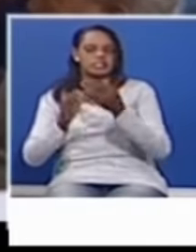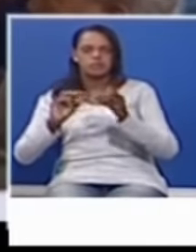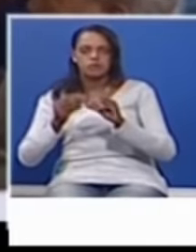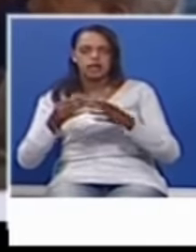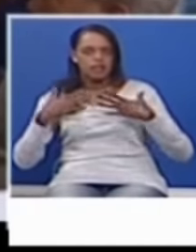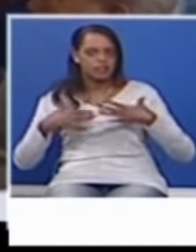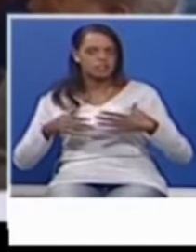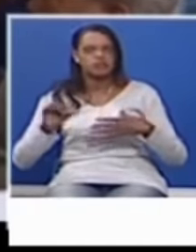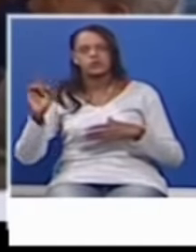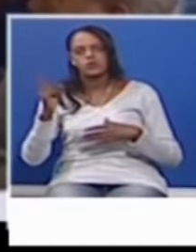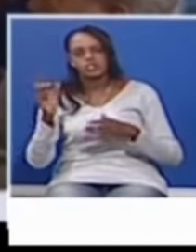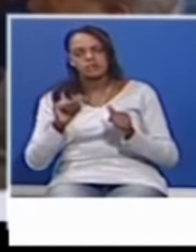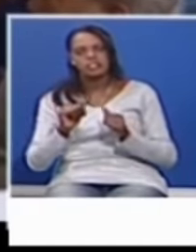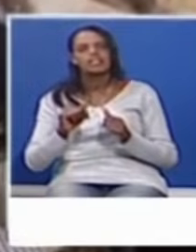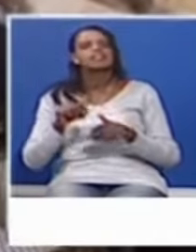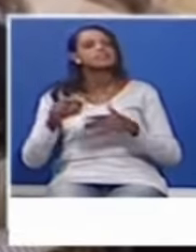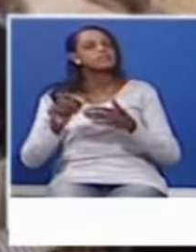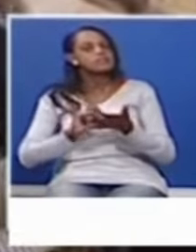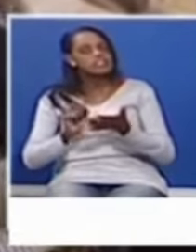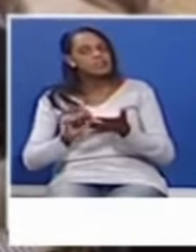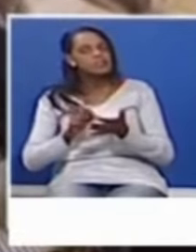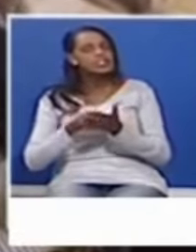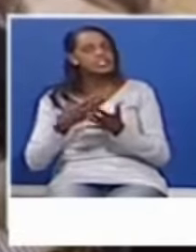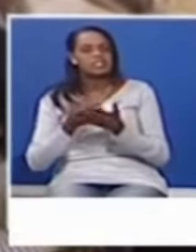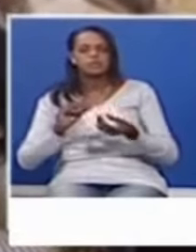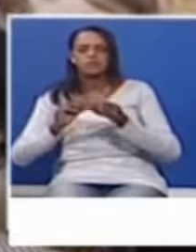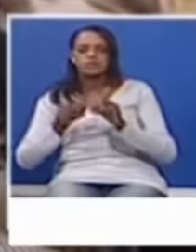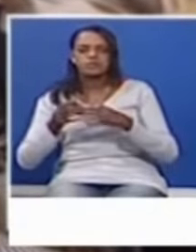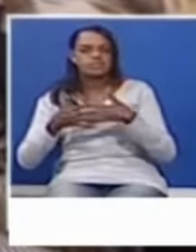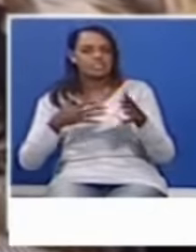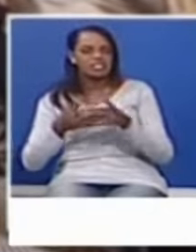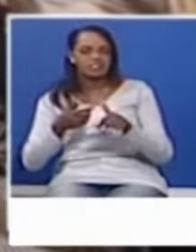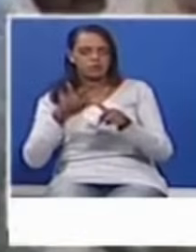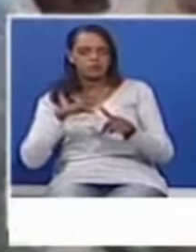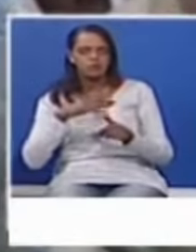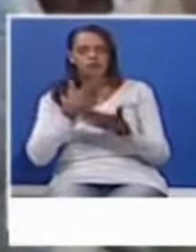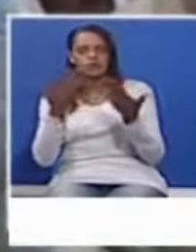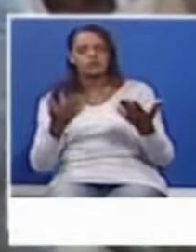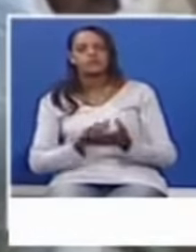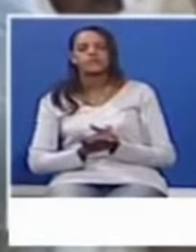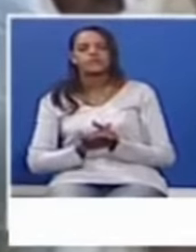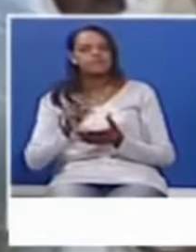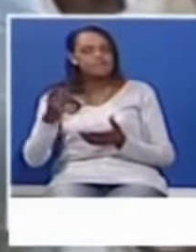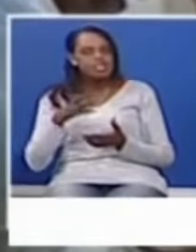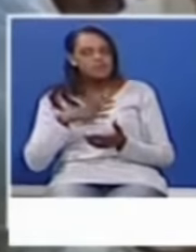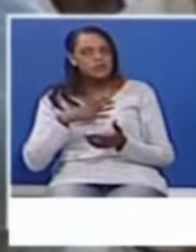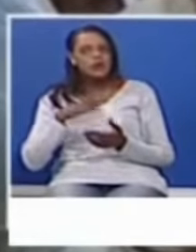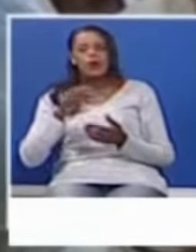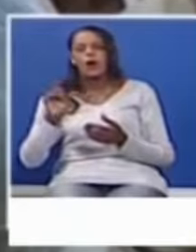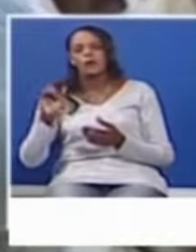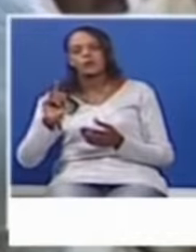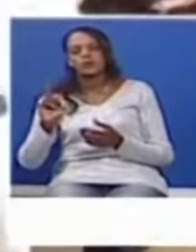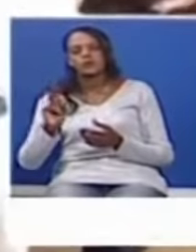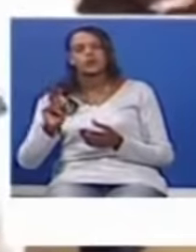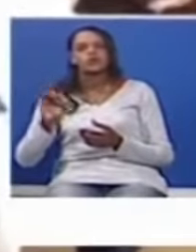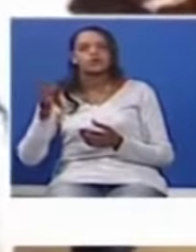ኣካላት ክፍሊ ቱሪዝም ስሉጥነትን ዕቤትን ከመዝግብ ስለ ዘይክእል ብውህደት ንምስራሕ ተበጊሶም ከም ዘለዉ ገሊጹ። እዚ ከምዚ ኢሉ እንከሎ ኣብ ንኡ ዞባ